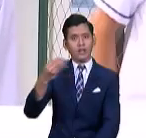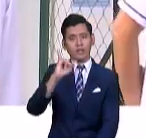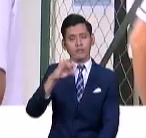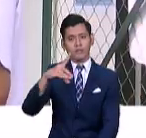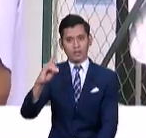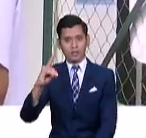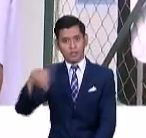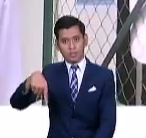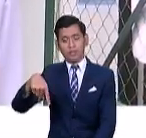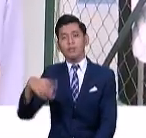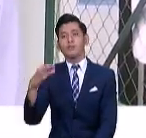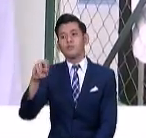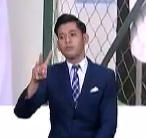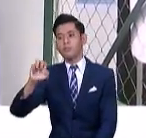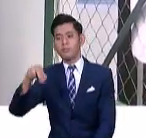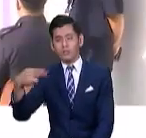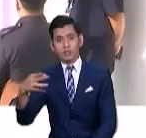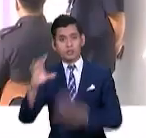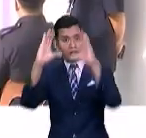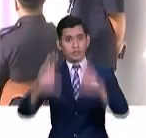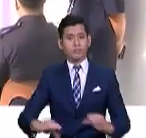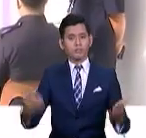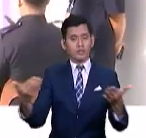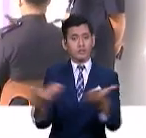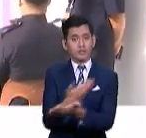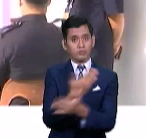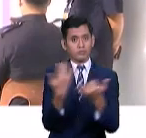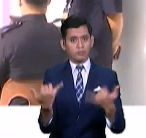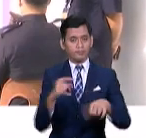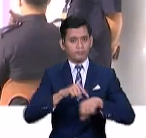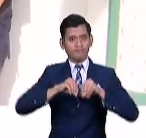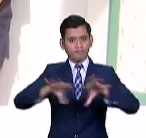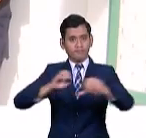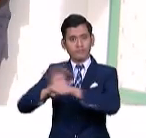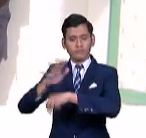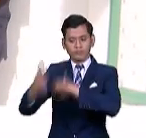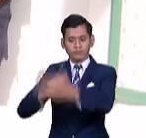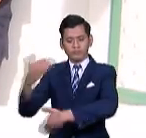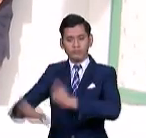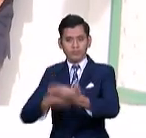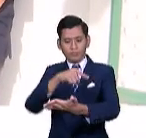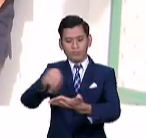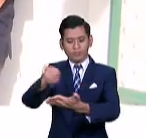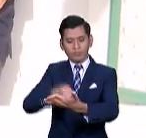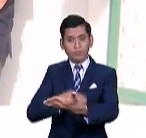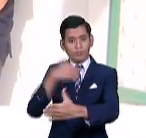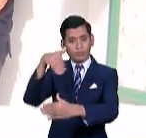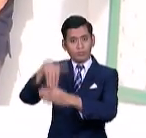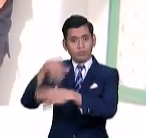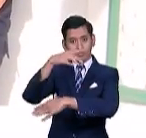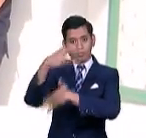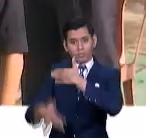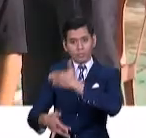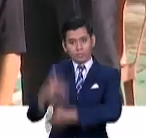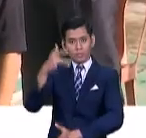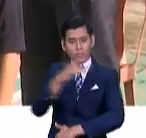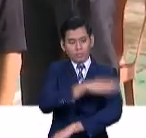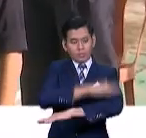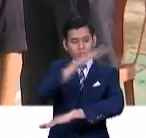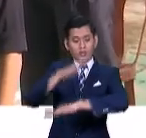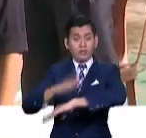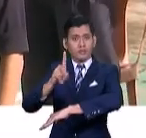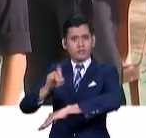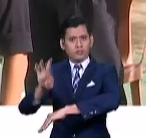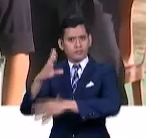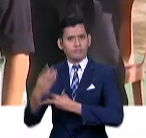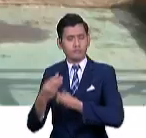itu, amalan norma baharu masyarakat ketika wabak COVID-19 menyaksikan proses pengundian awal di Bukit Sari berjalan